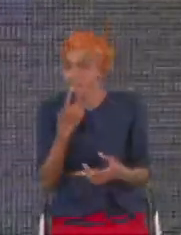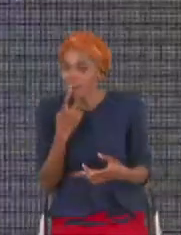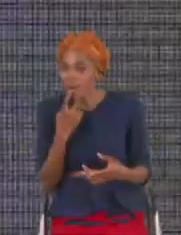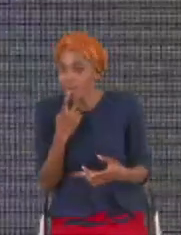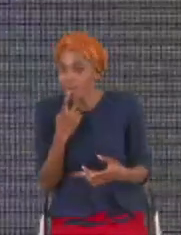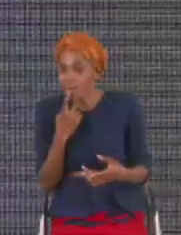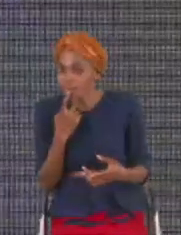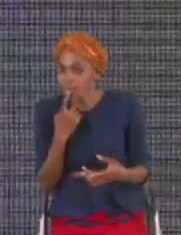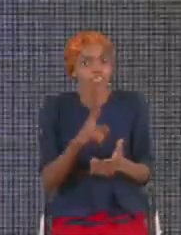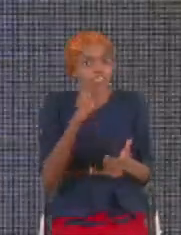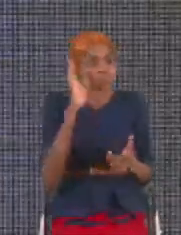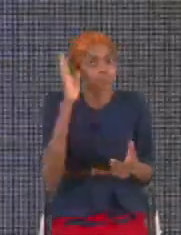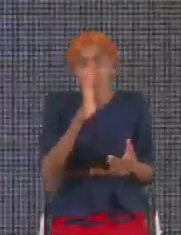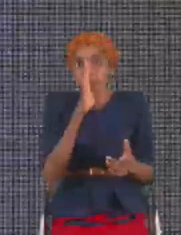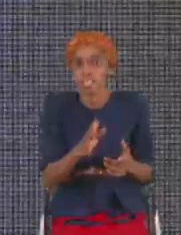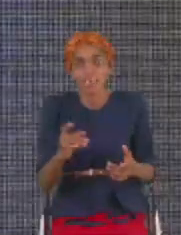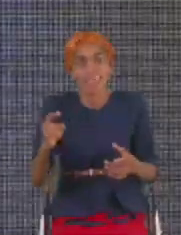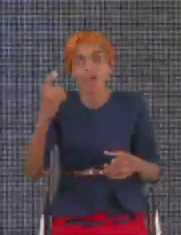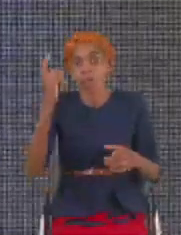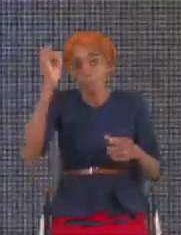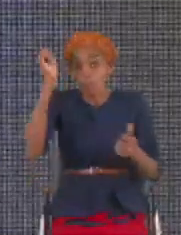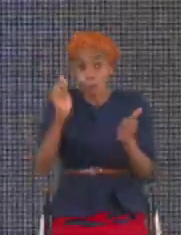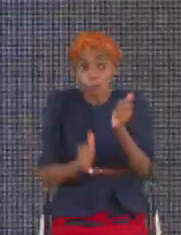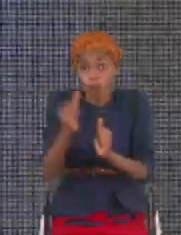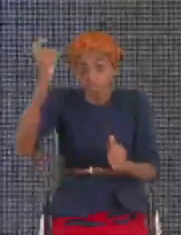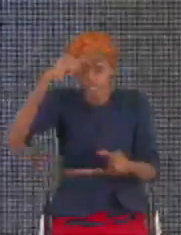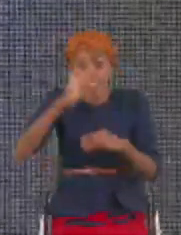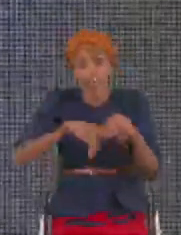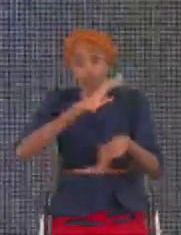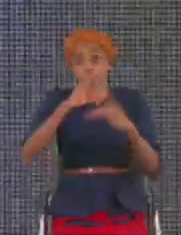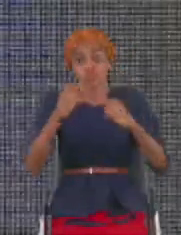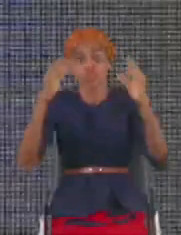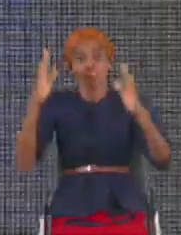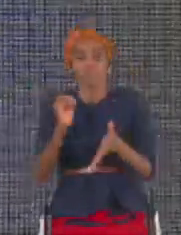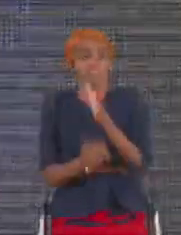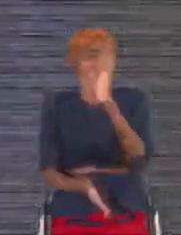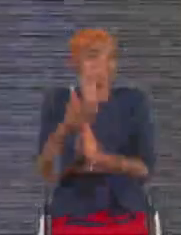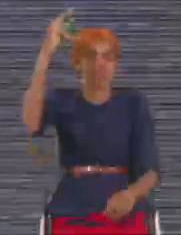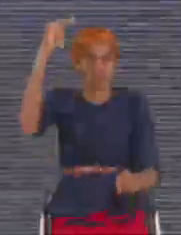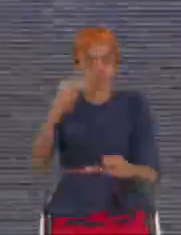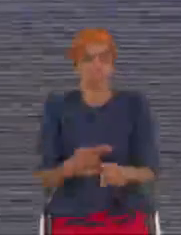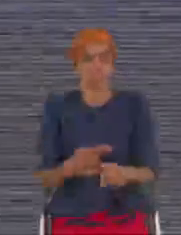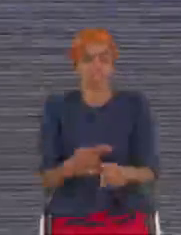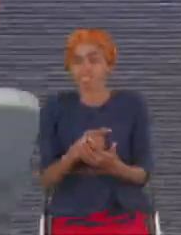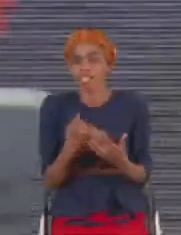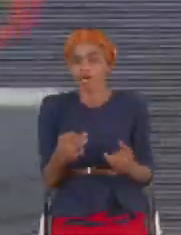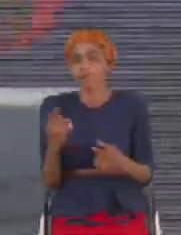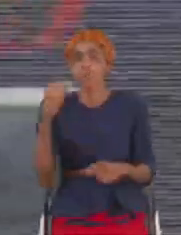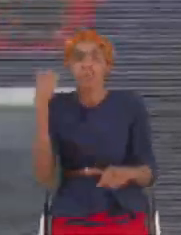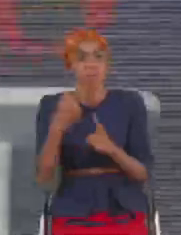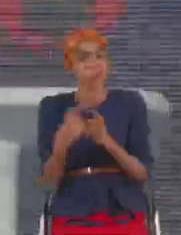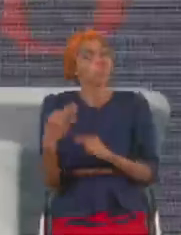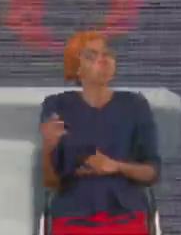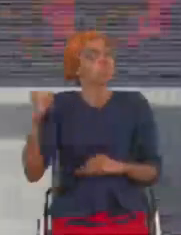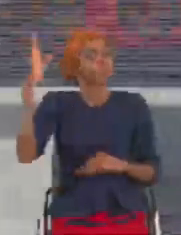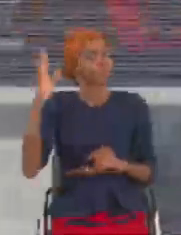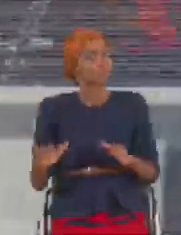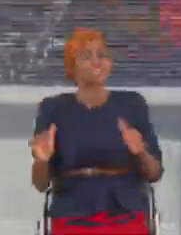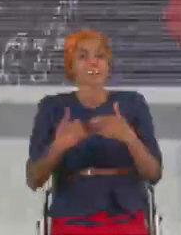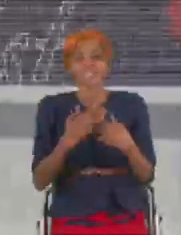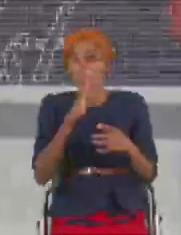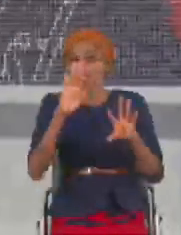tu seras plus sage que tous tes ennemis au nom de jésus ensuite la parole de dieu